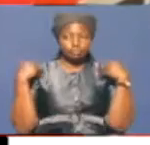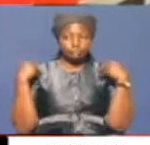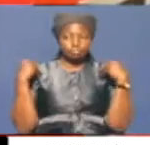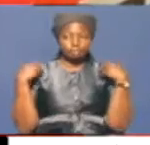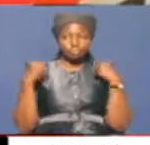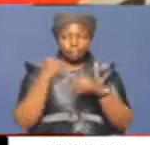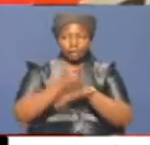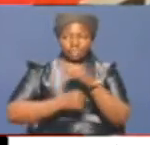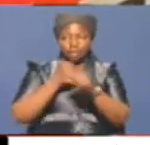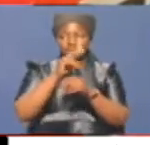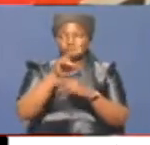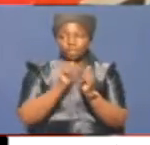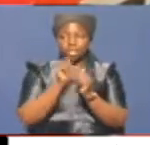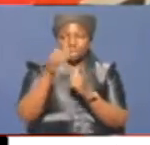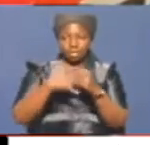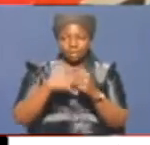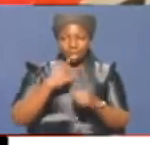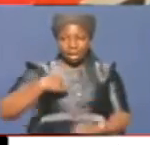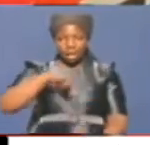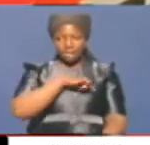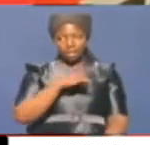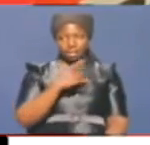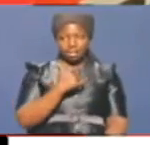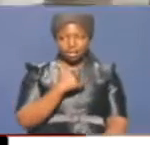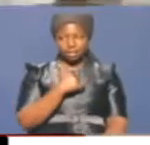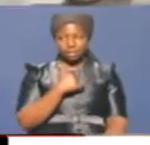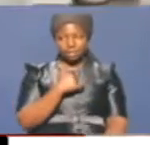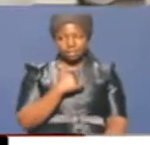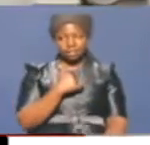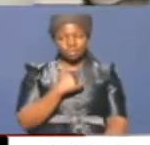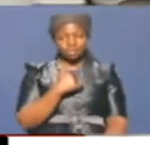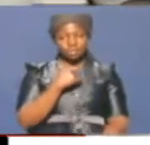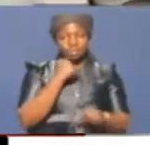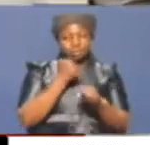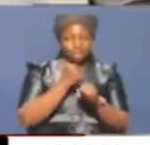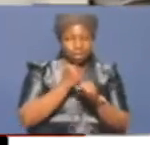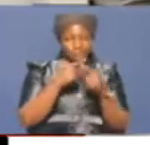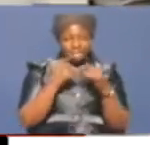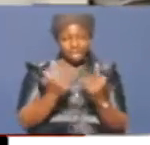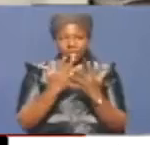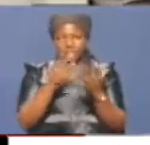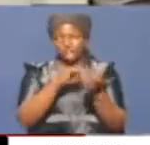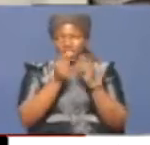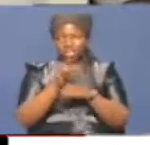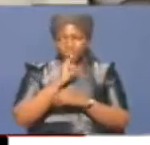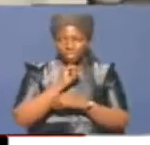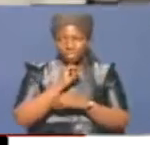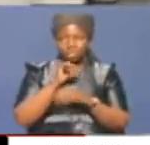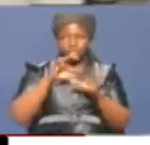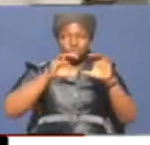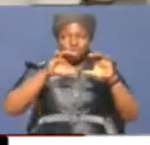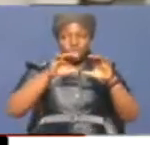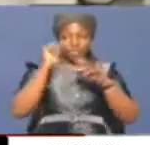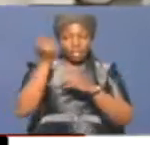kwa timu, nimepata, kuna vitu mingi zimebadilika. Aidha, makocha wa Kenya walisalia na kikosi kilichoshiriki kwenye